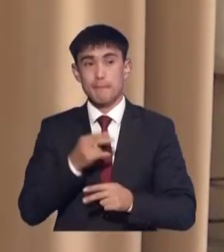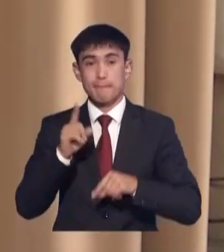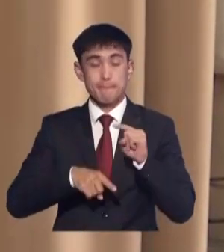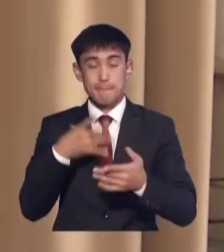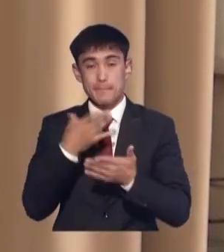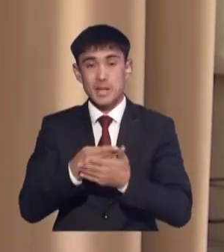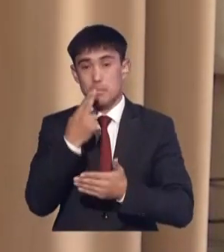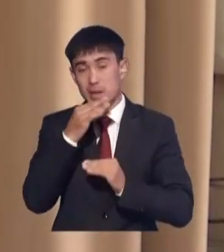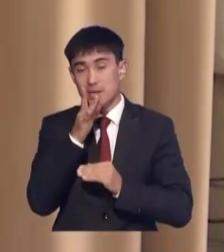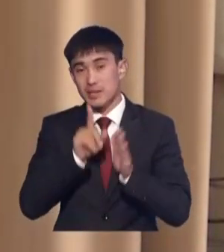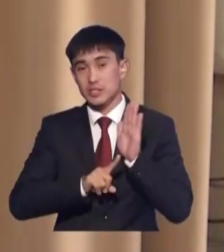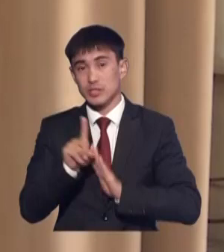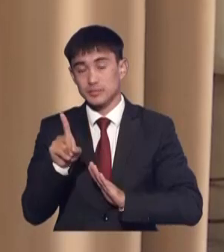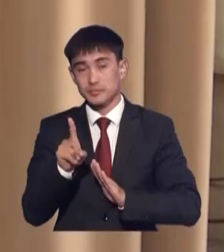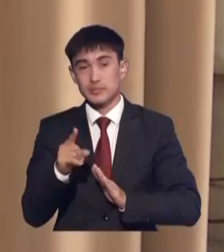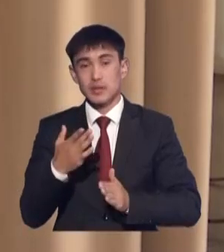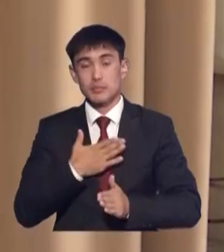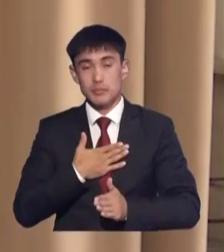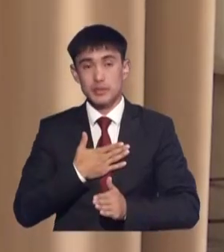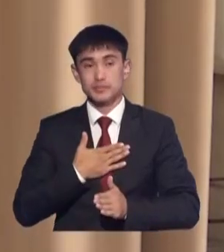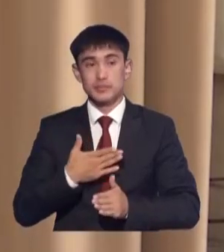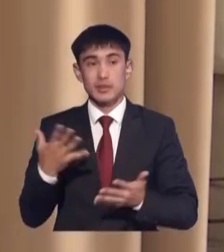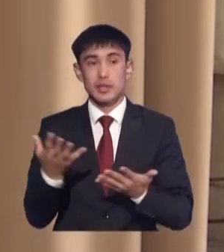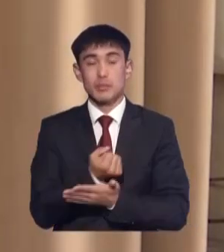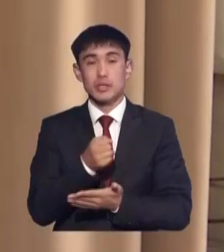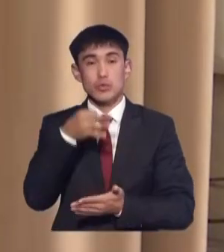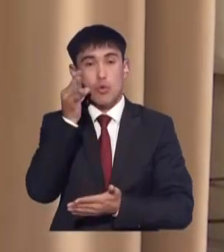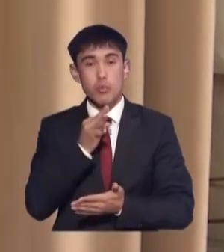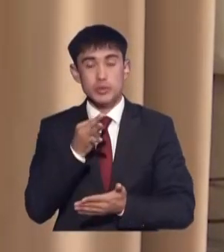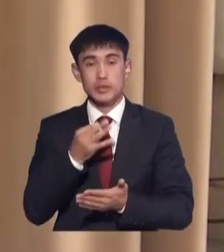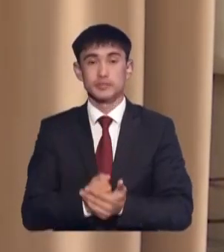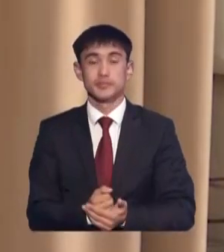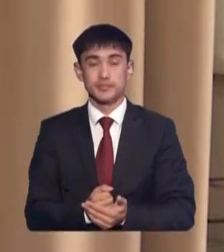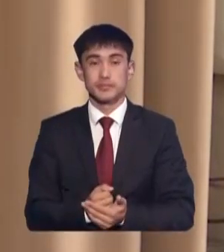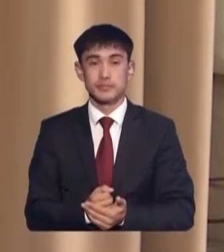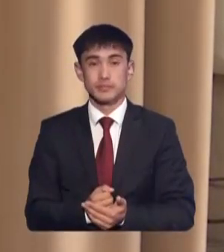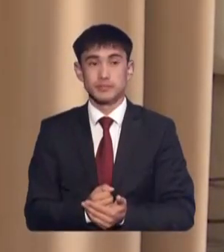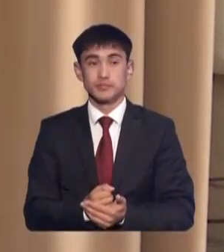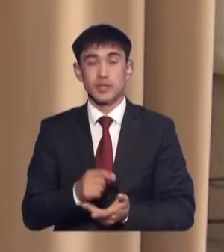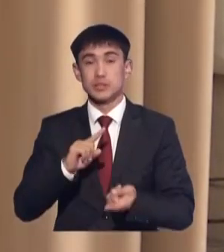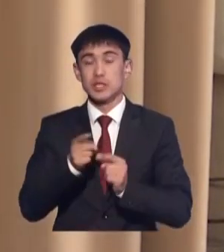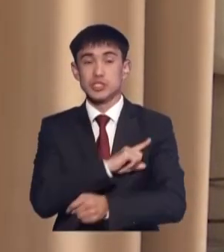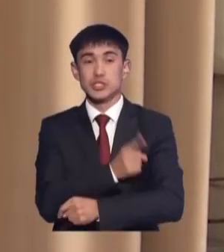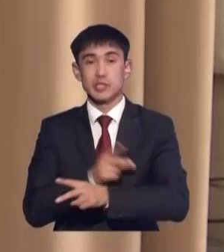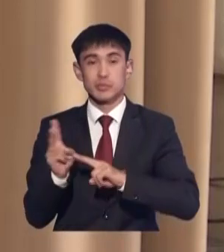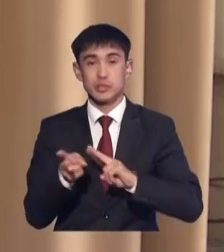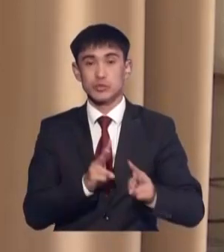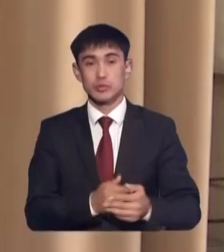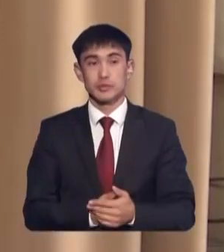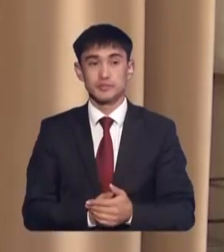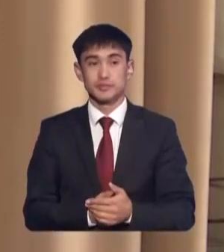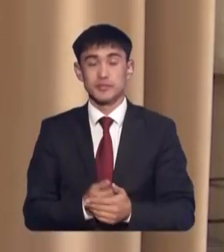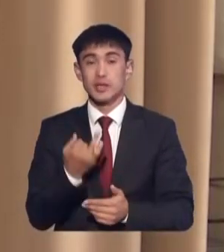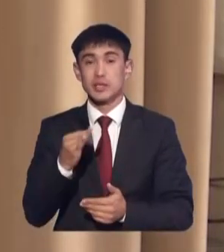так как занималась с малых лет. Мы набрались опыта тут, стали уже сильными танцорами